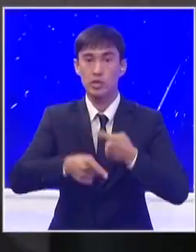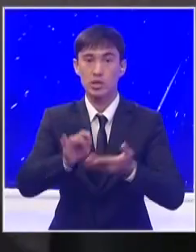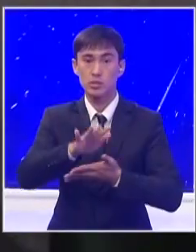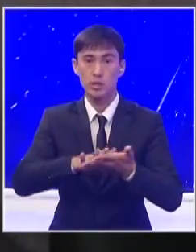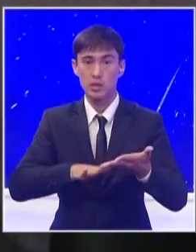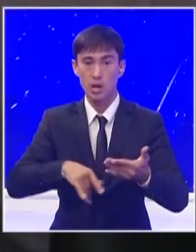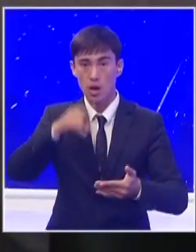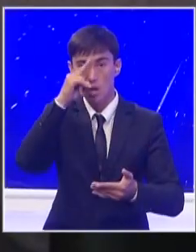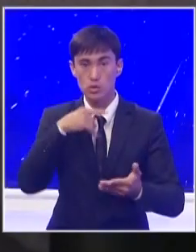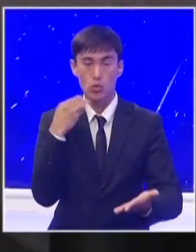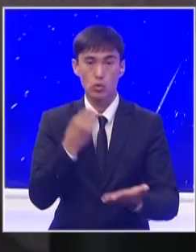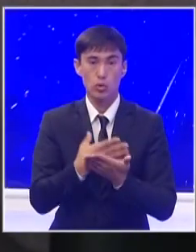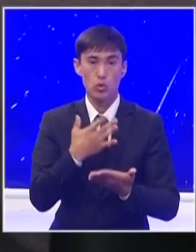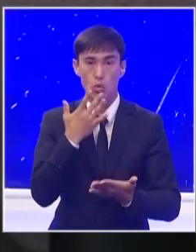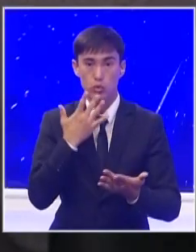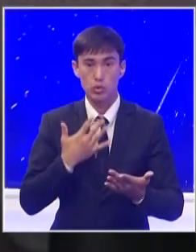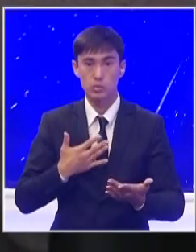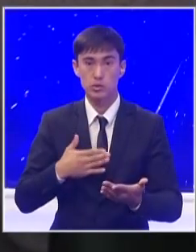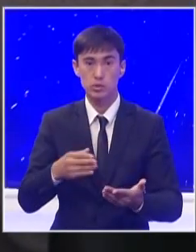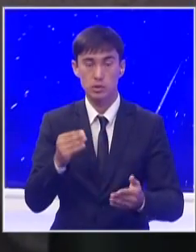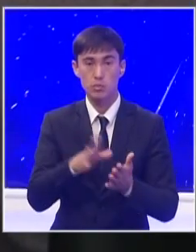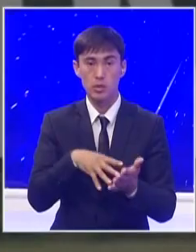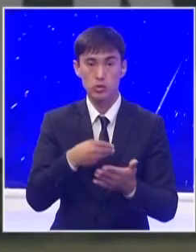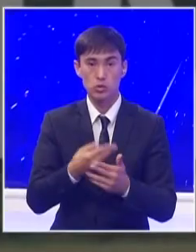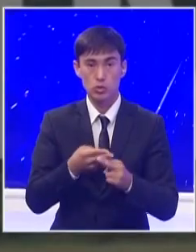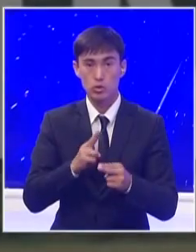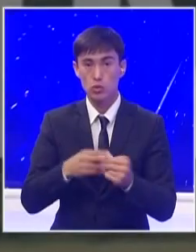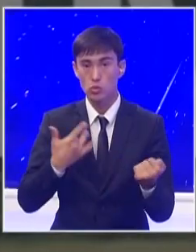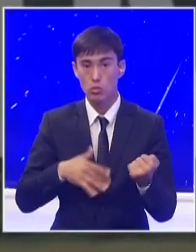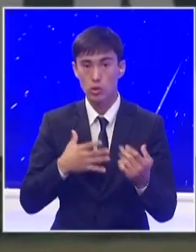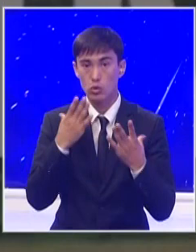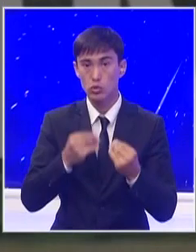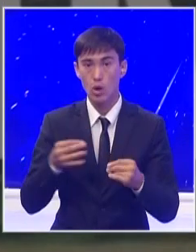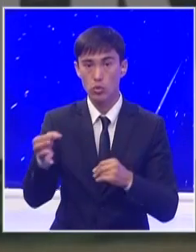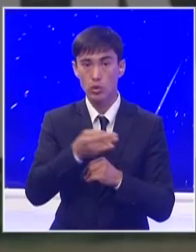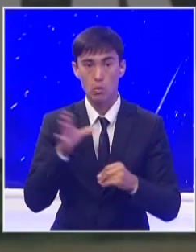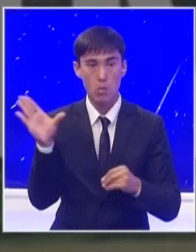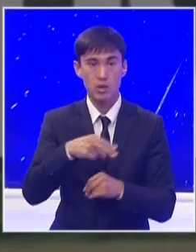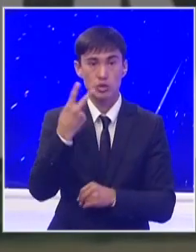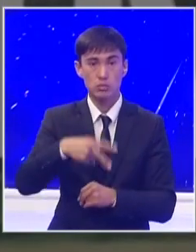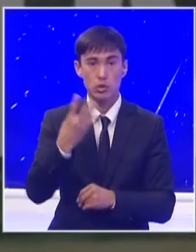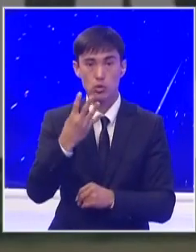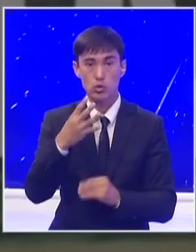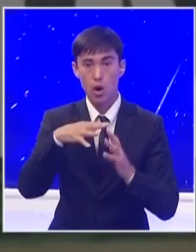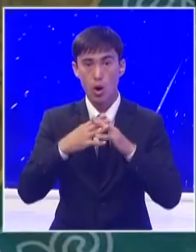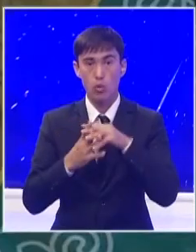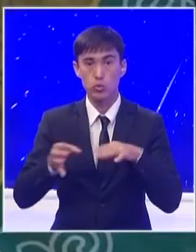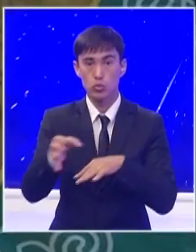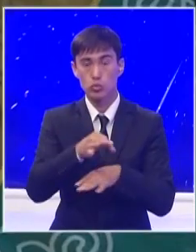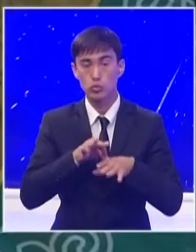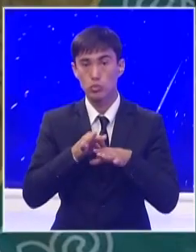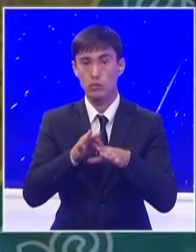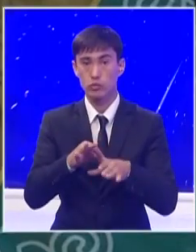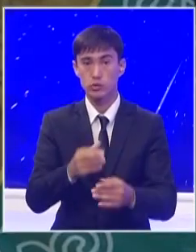жатқан қазақы құндылық ұлттығымыздың белгісі. Сондықтан домбыра күні ауданның барлық 24 ауылдық округінде